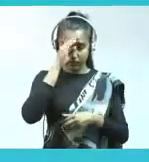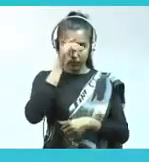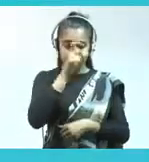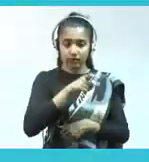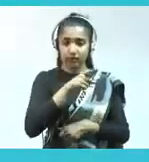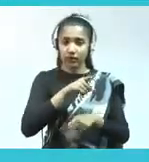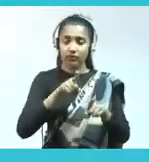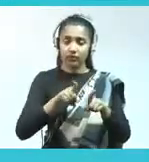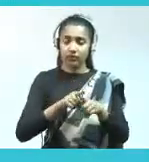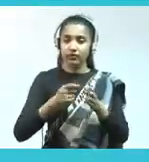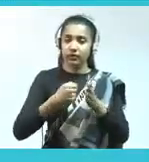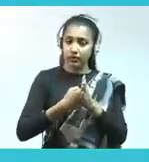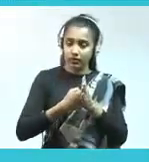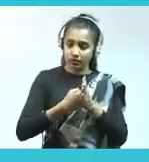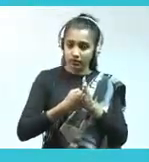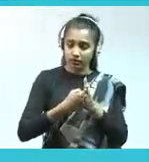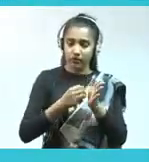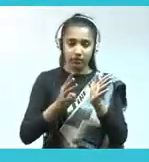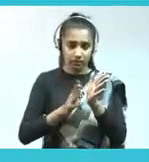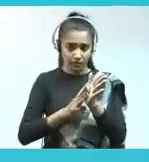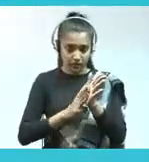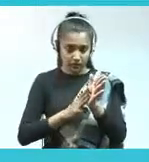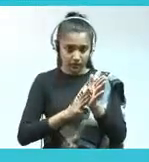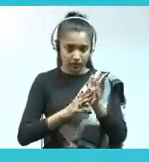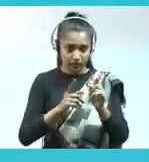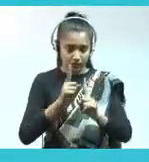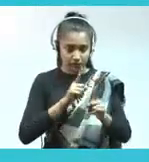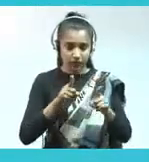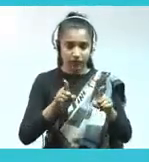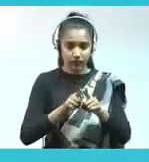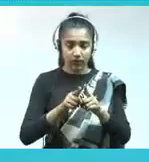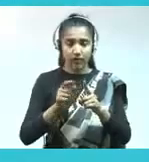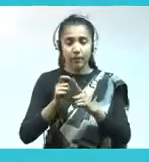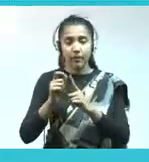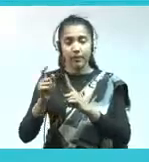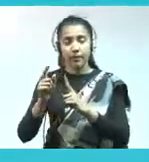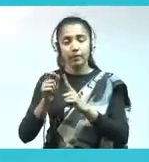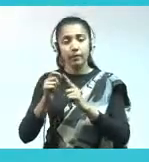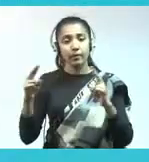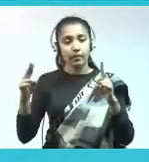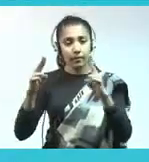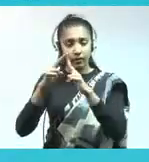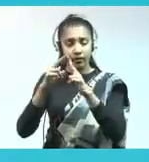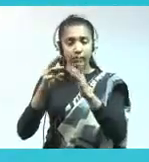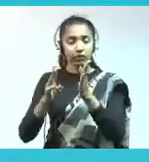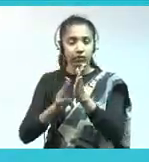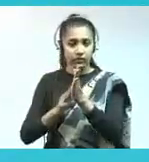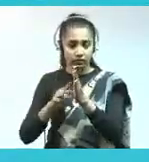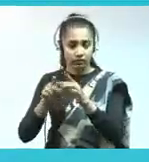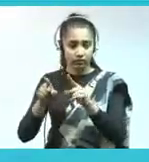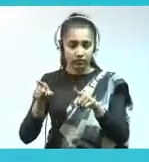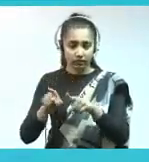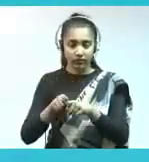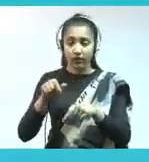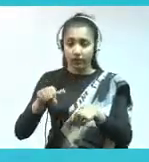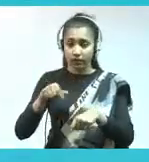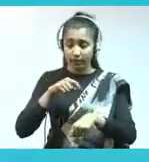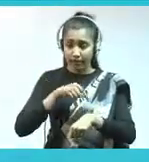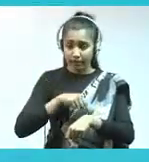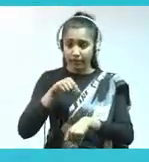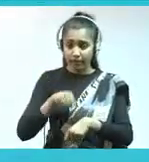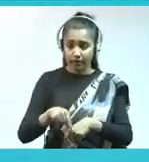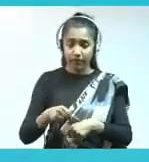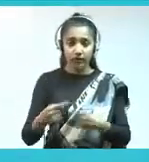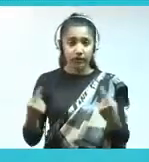ගරු අමාත්‍යවරුනි, පාර්ලිමේන්තු මන්ත්‍රීවරුනි, ඒ වගේම මේ අවස්ථාවට සහභාගි